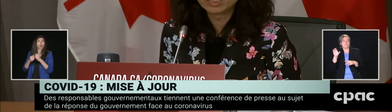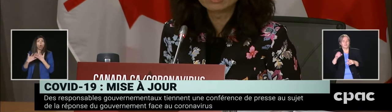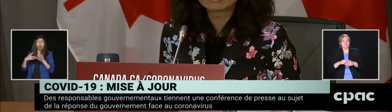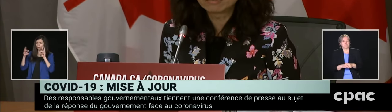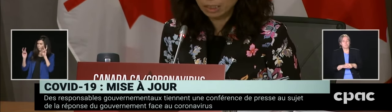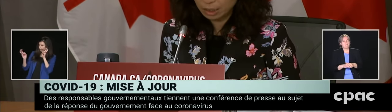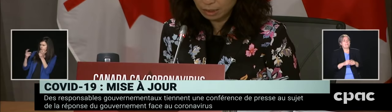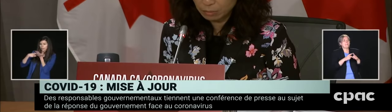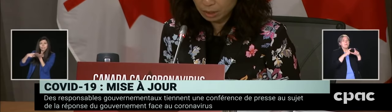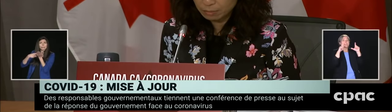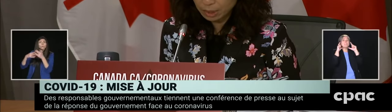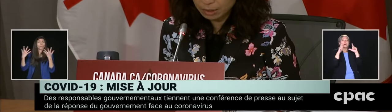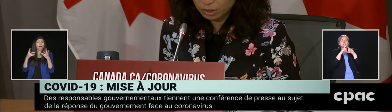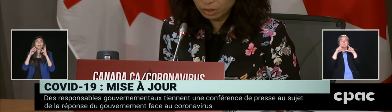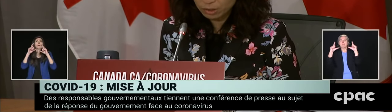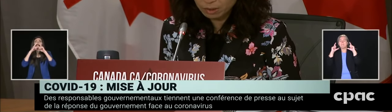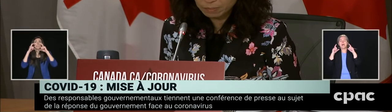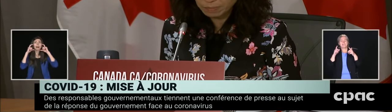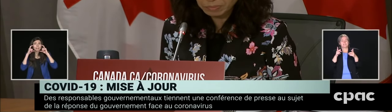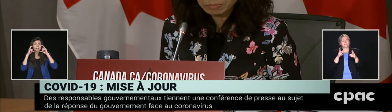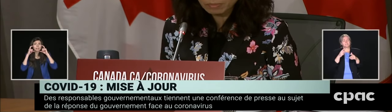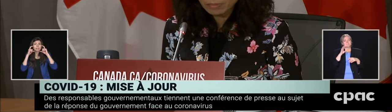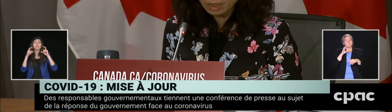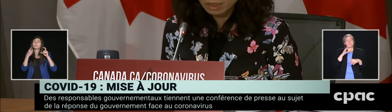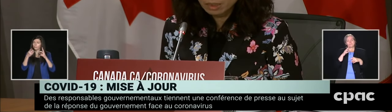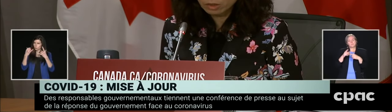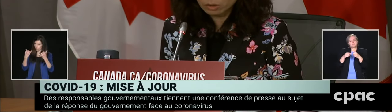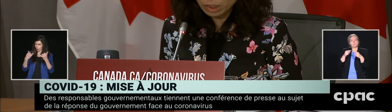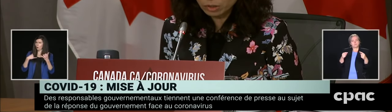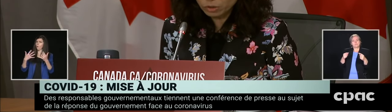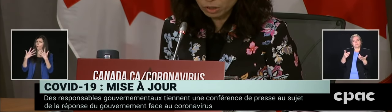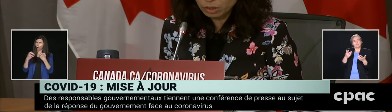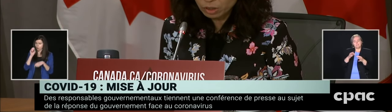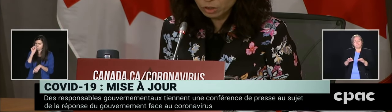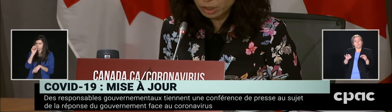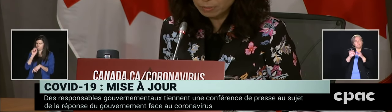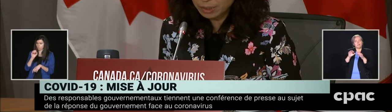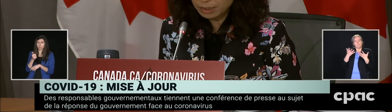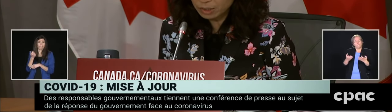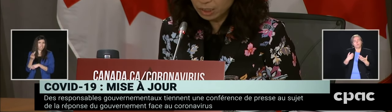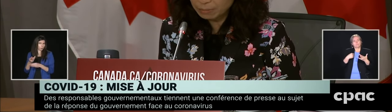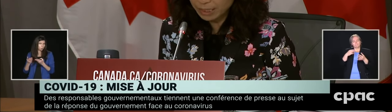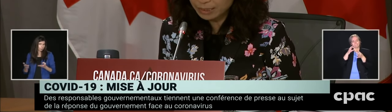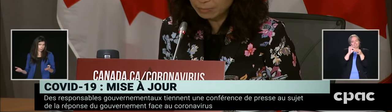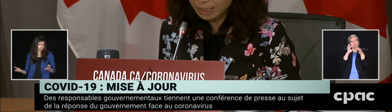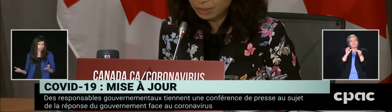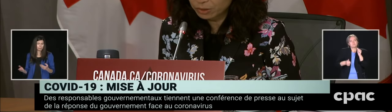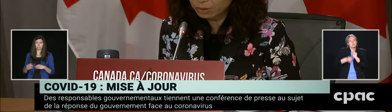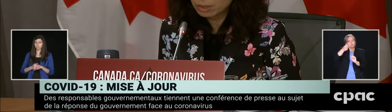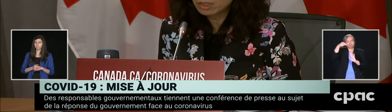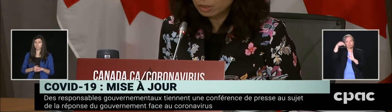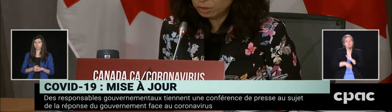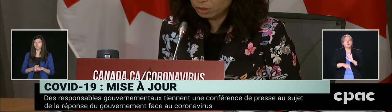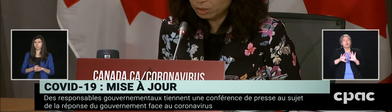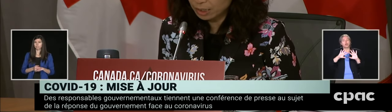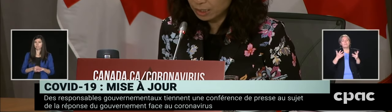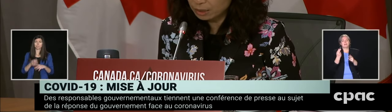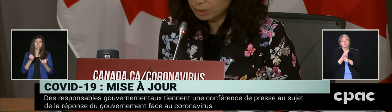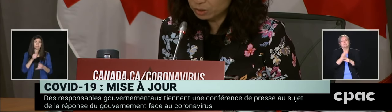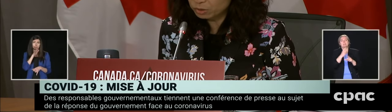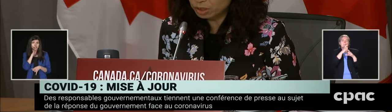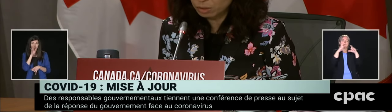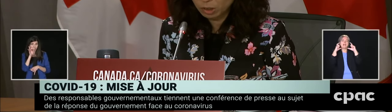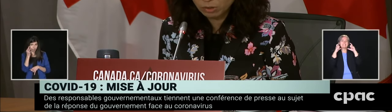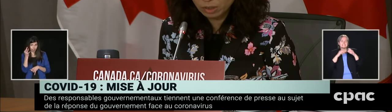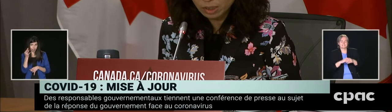important points regarding mask use. D'entrée de jeu, je répète que les masques médicaux se sont